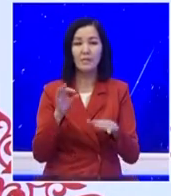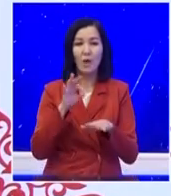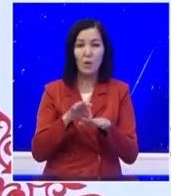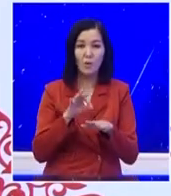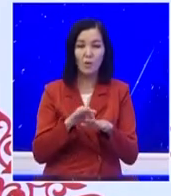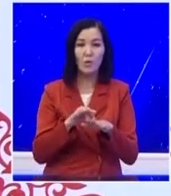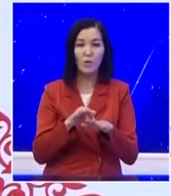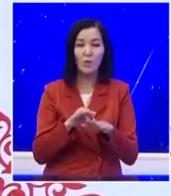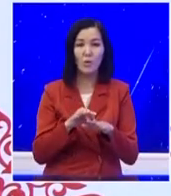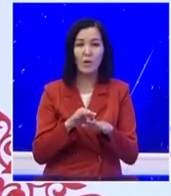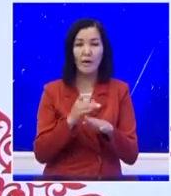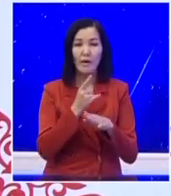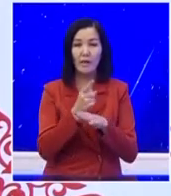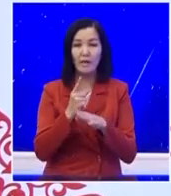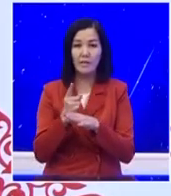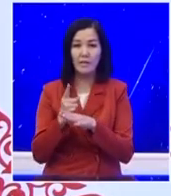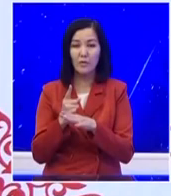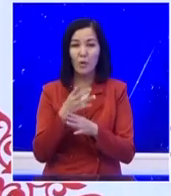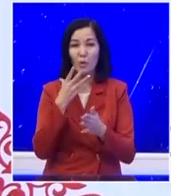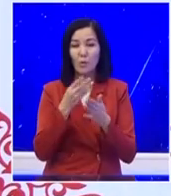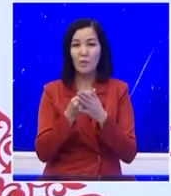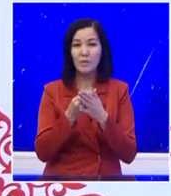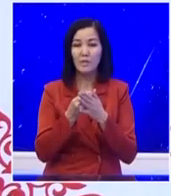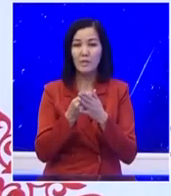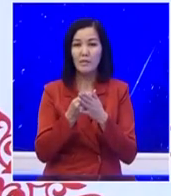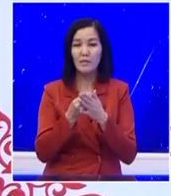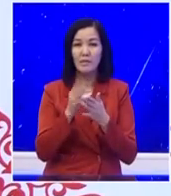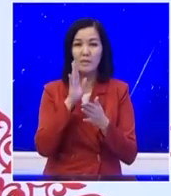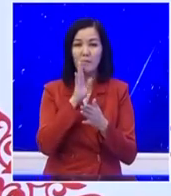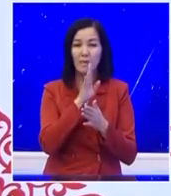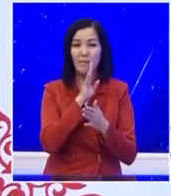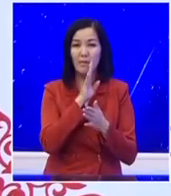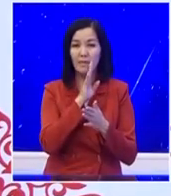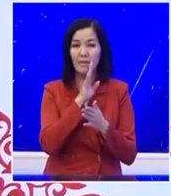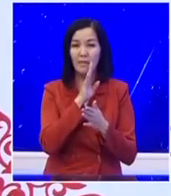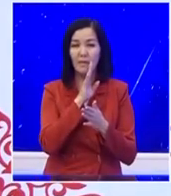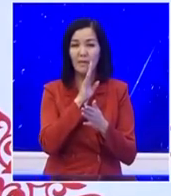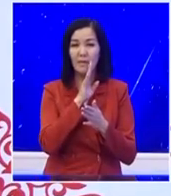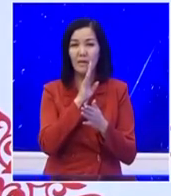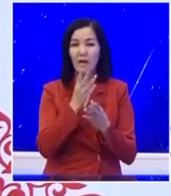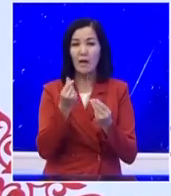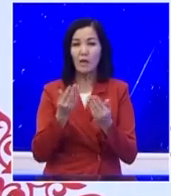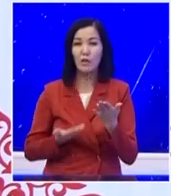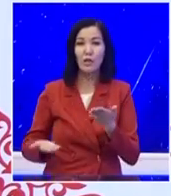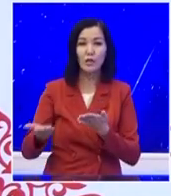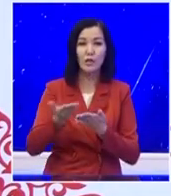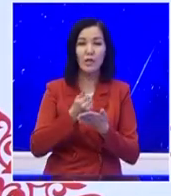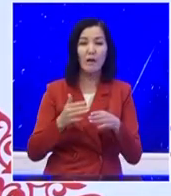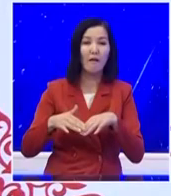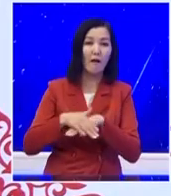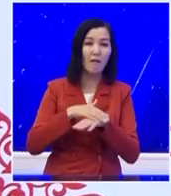қарамастан, өзінің бала шағасының аузынан жырып, осындай көмек көрсетірген халқыма рахмет айтамыз.